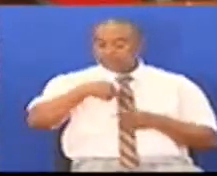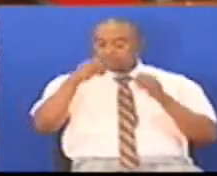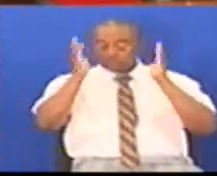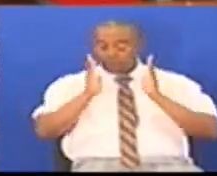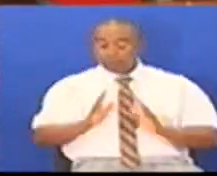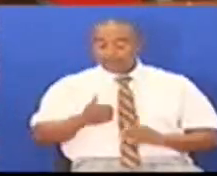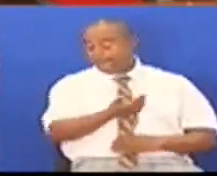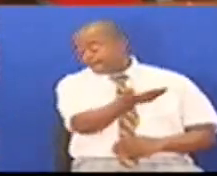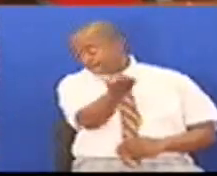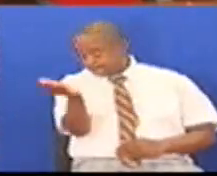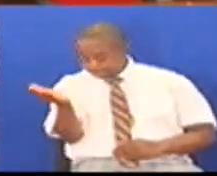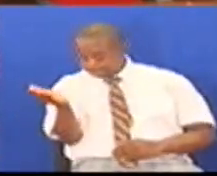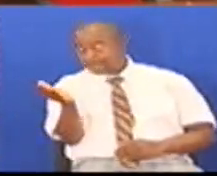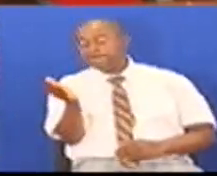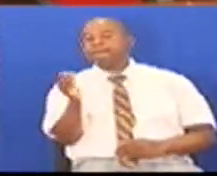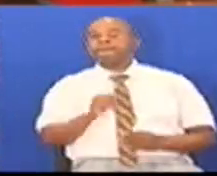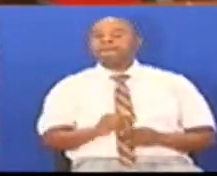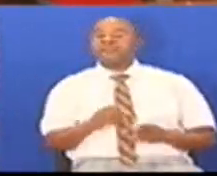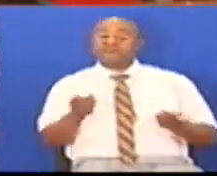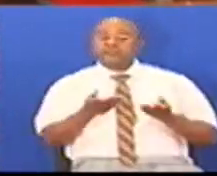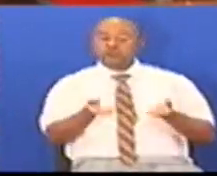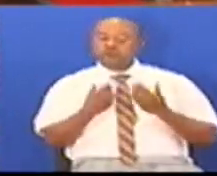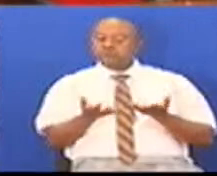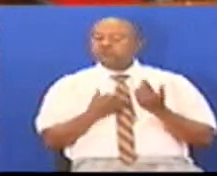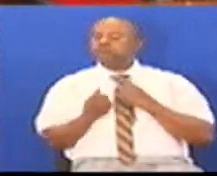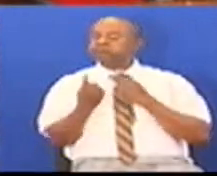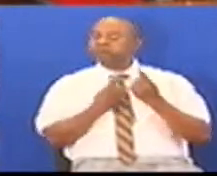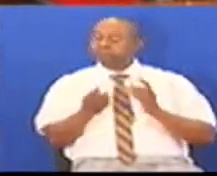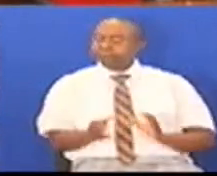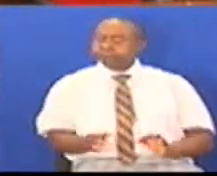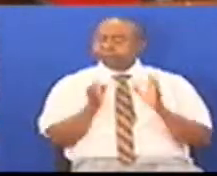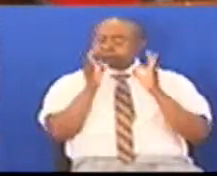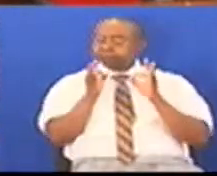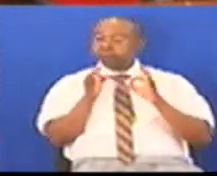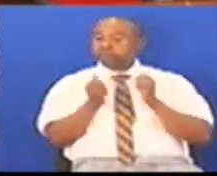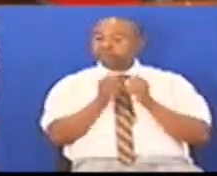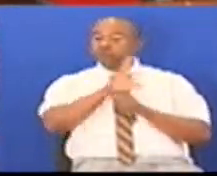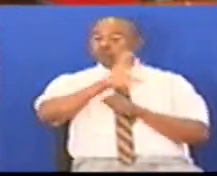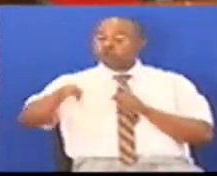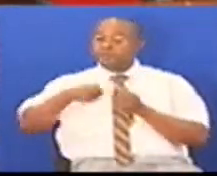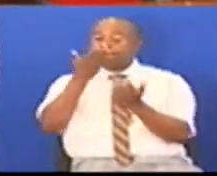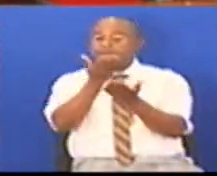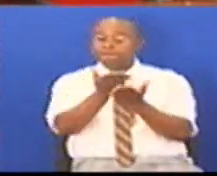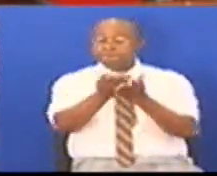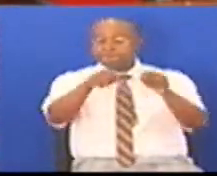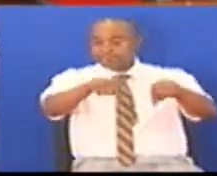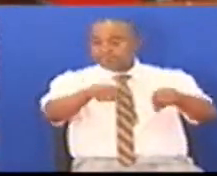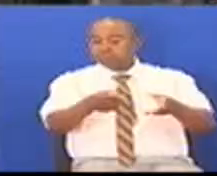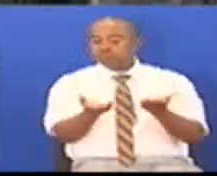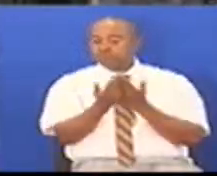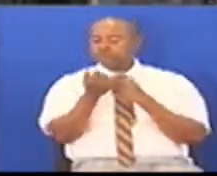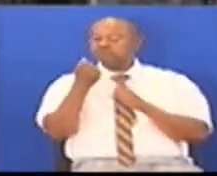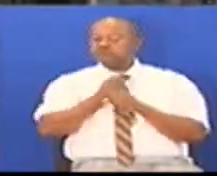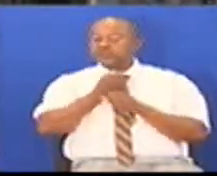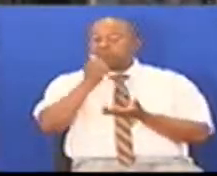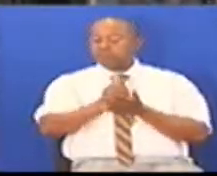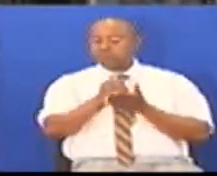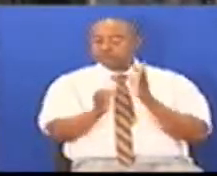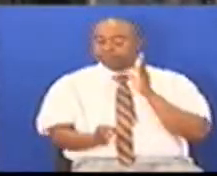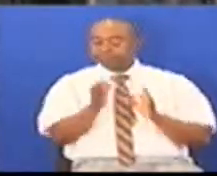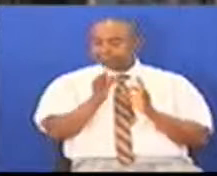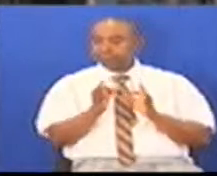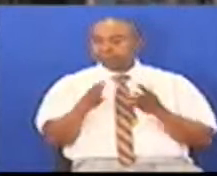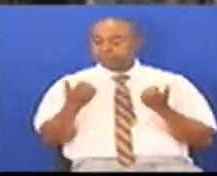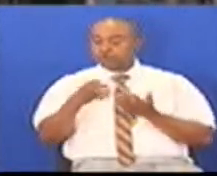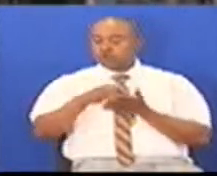hili la Jamhuri ya Muungano wa Tanzania, na utupe uwezo wa kujadili kwa dhati mambo yatakayoletwa mbele yetu leo, ili tufanye maamuzi sahihi yenye manufaa